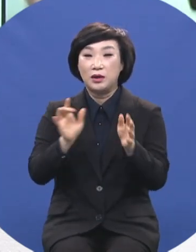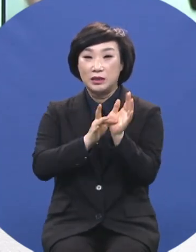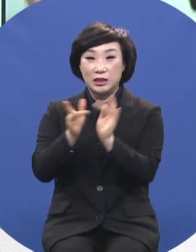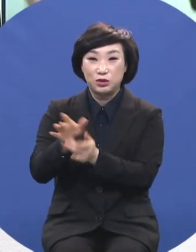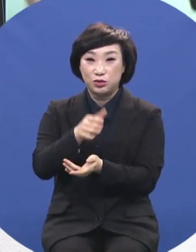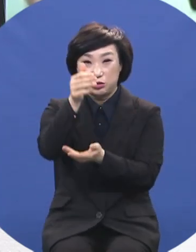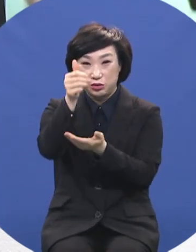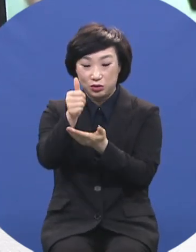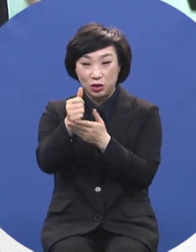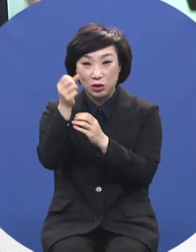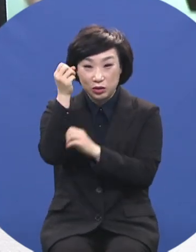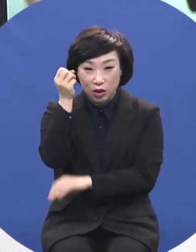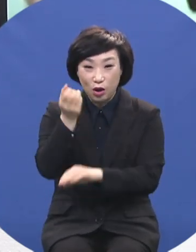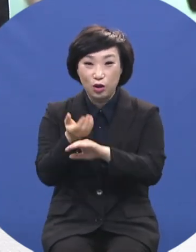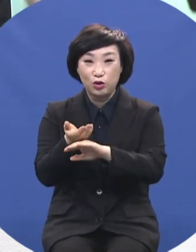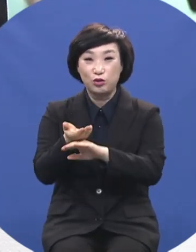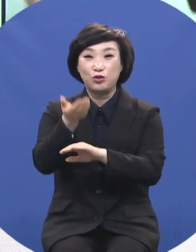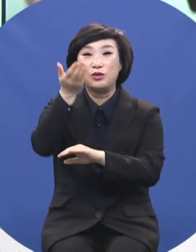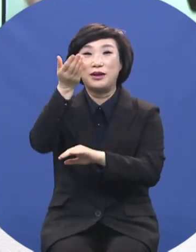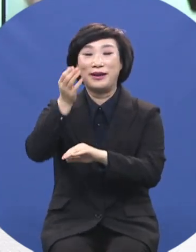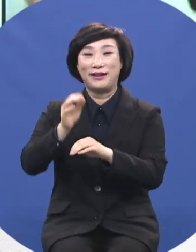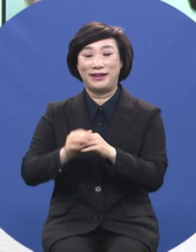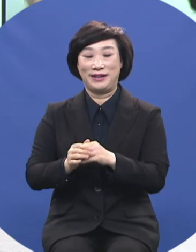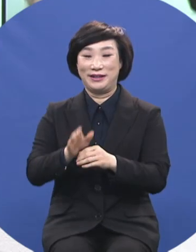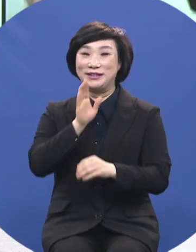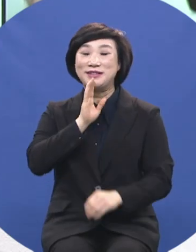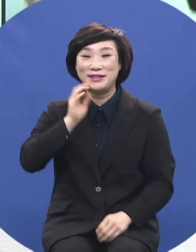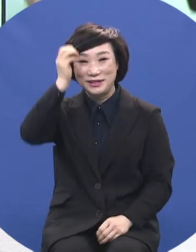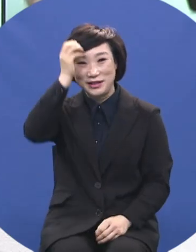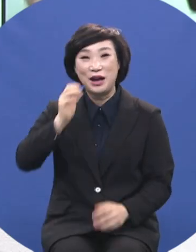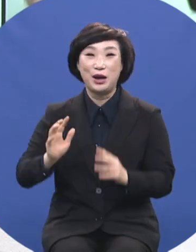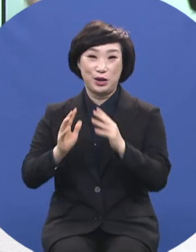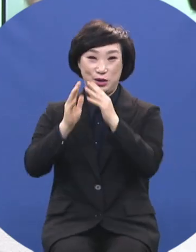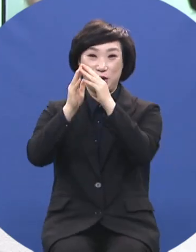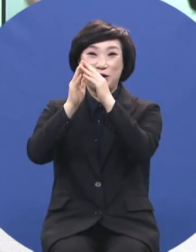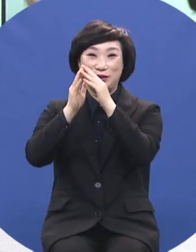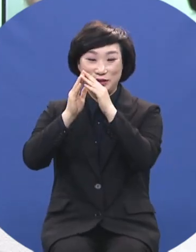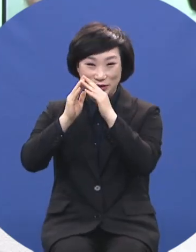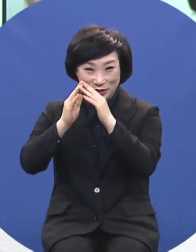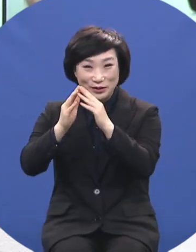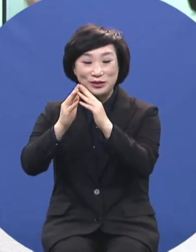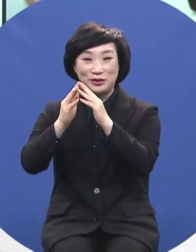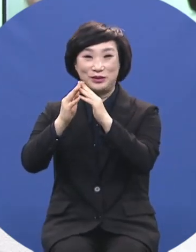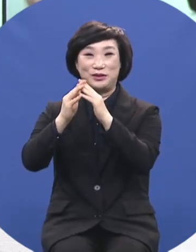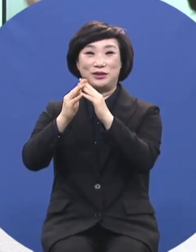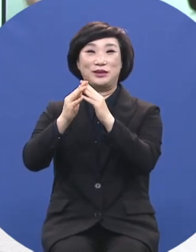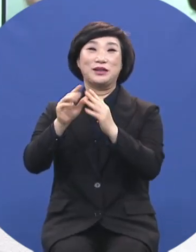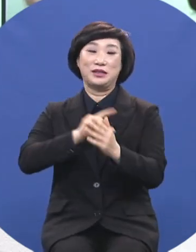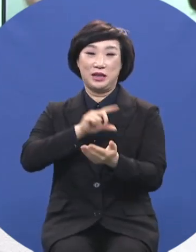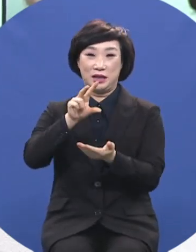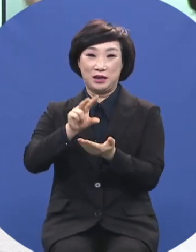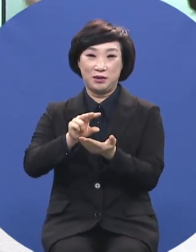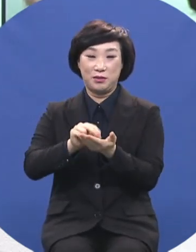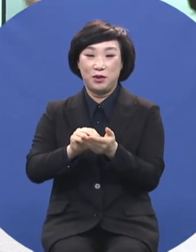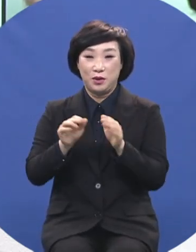예수 그리스도의 터 위에 신령한 건축을 이라고는 제목으로